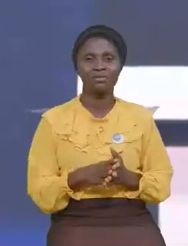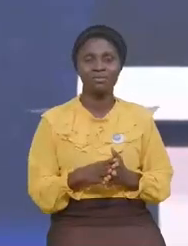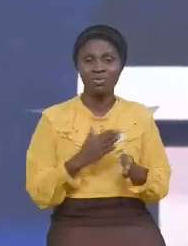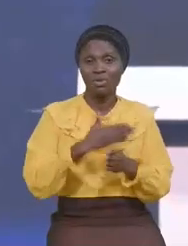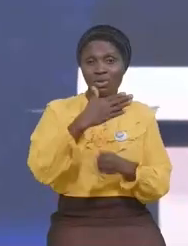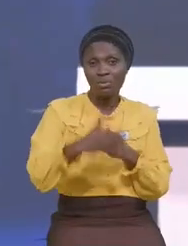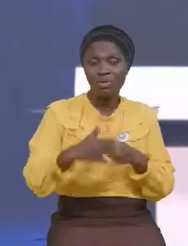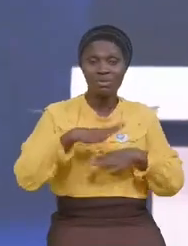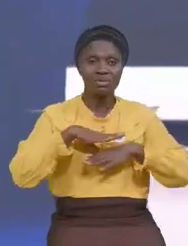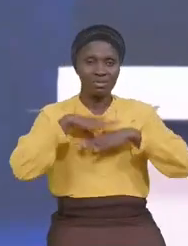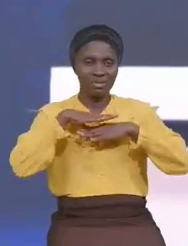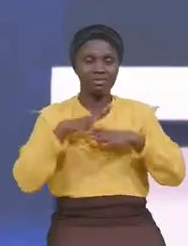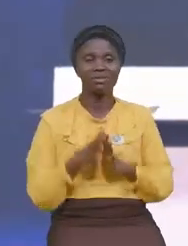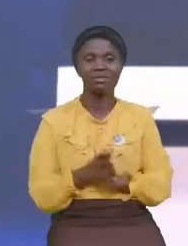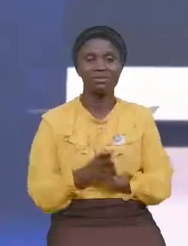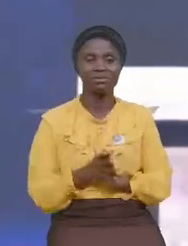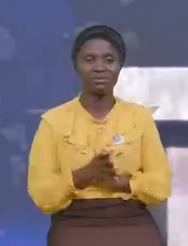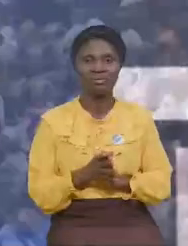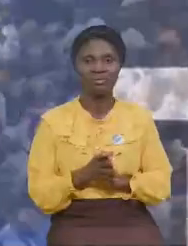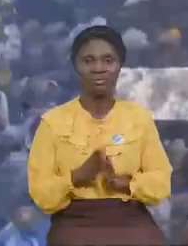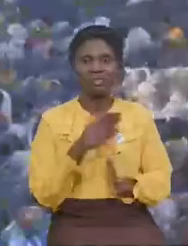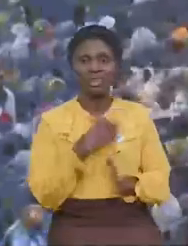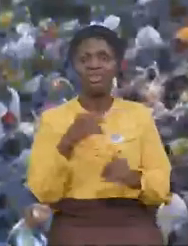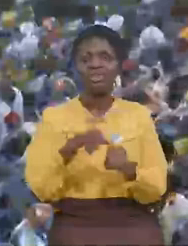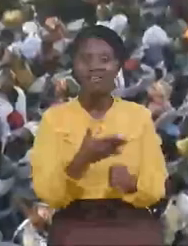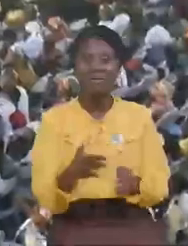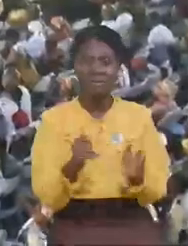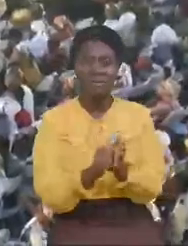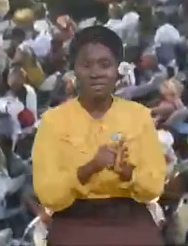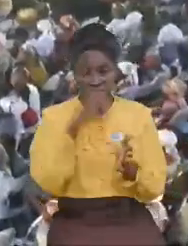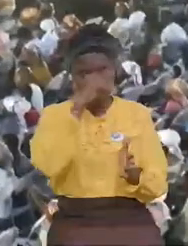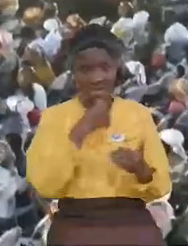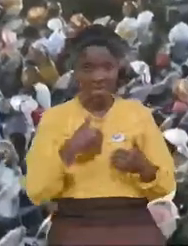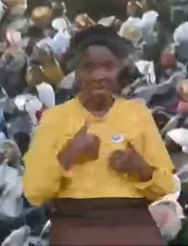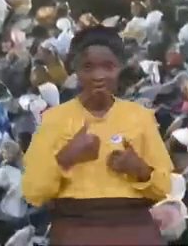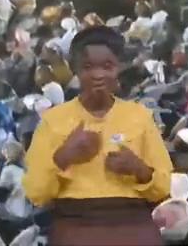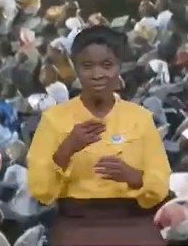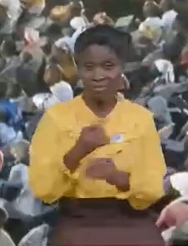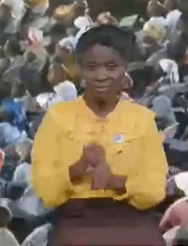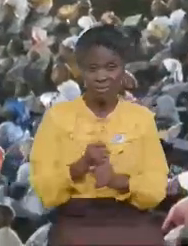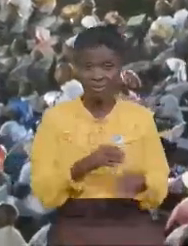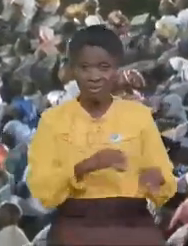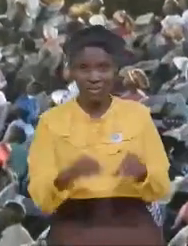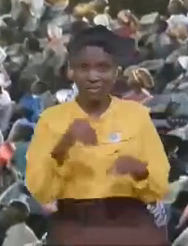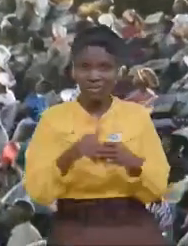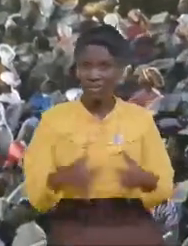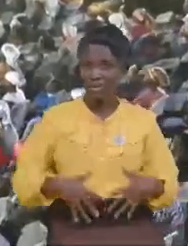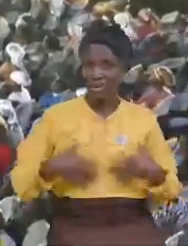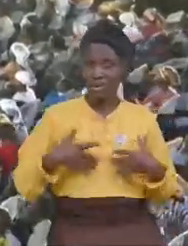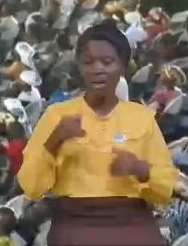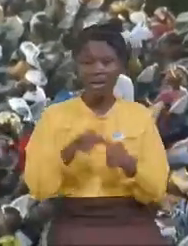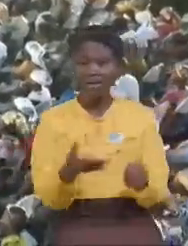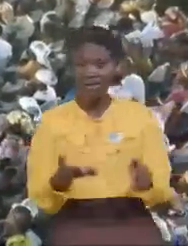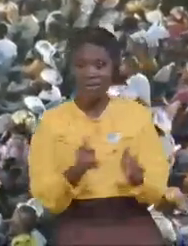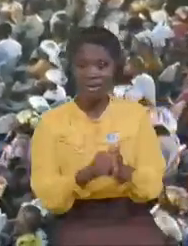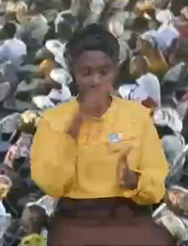une satisfaction holistique, complète. Et tout ce qu'il a fait dans la vie, tout ce qu'il a dans